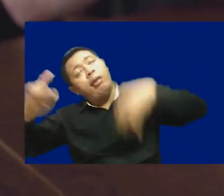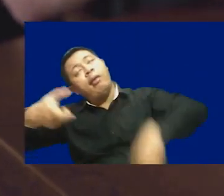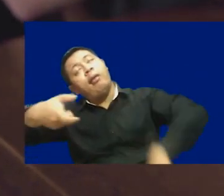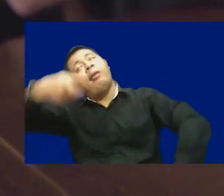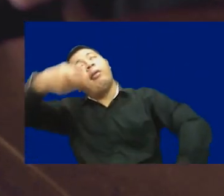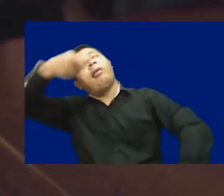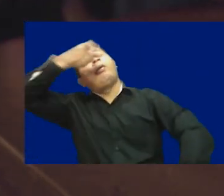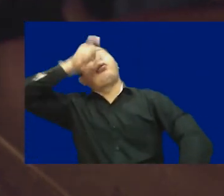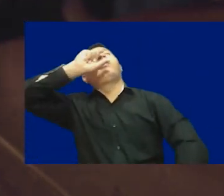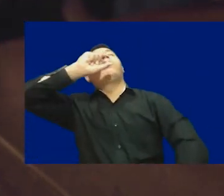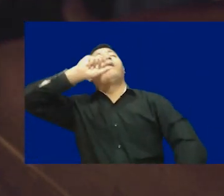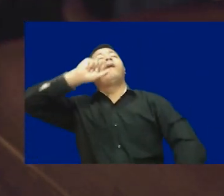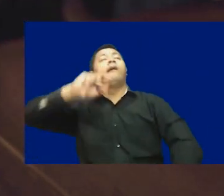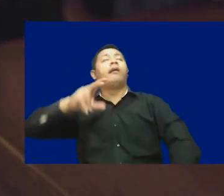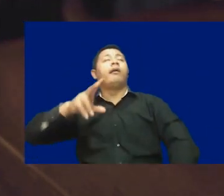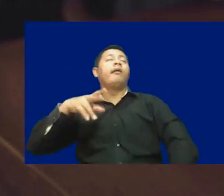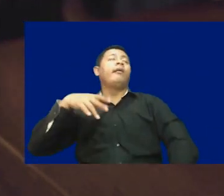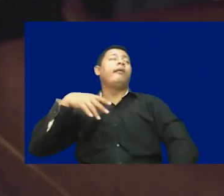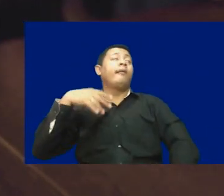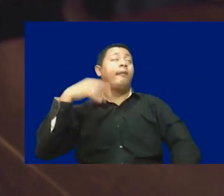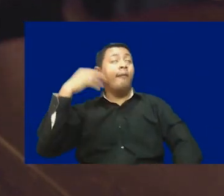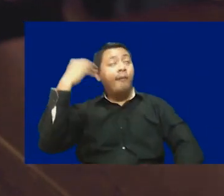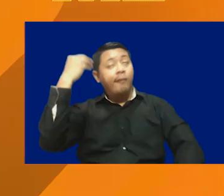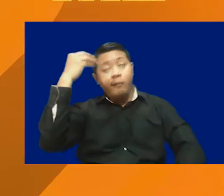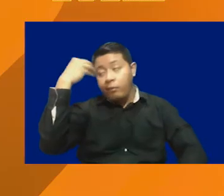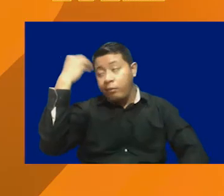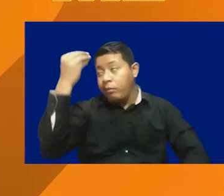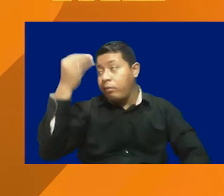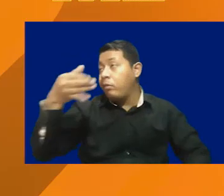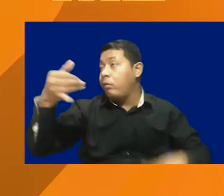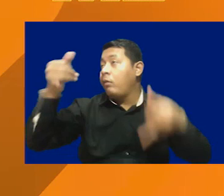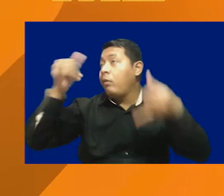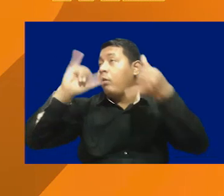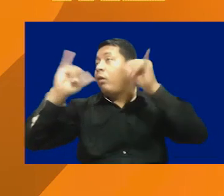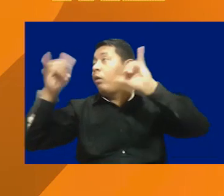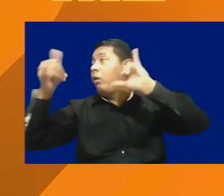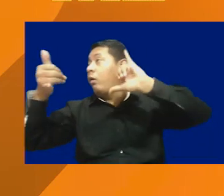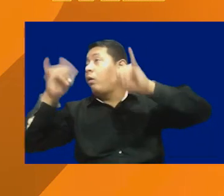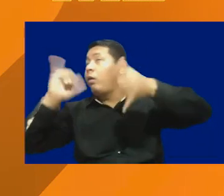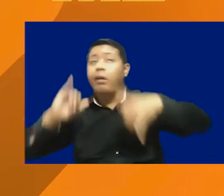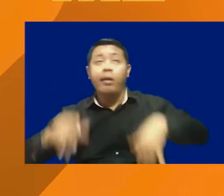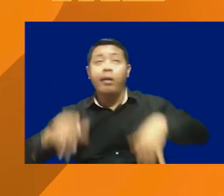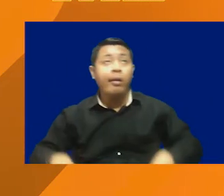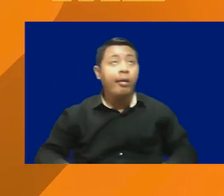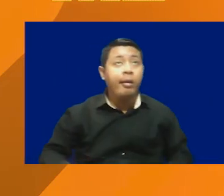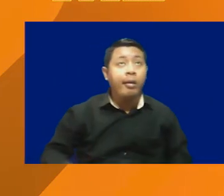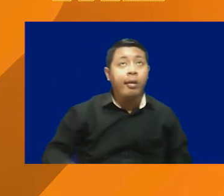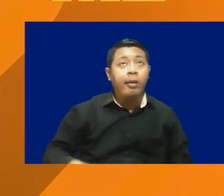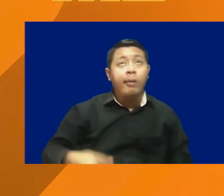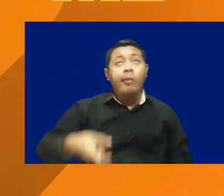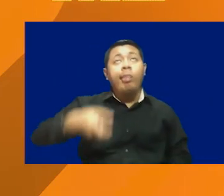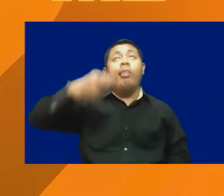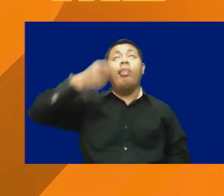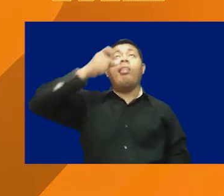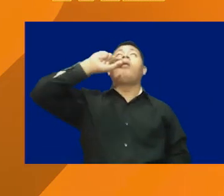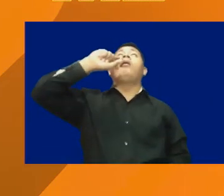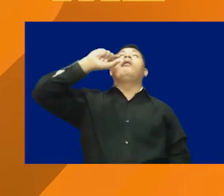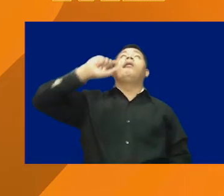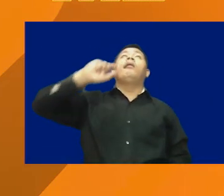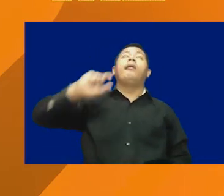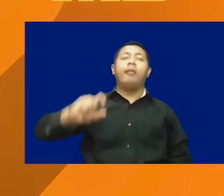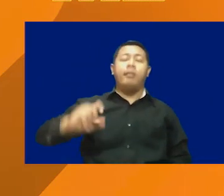Karena tidak tahan terhadap masalahnya, maka dia mencari tempat pelarian. Minum alkohol, mabuk-mabukan.